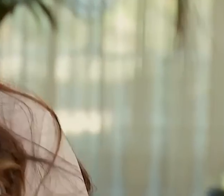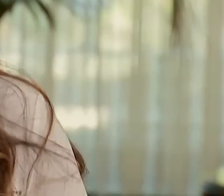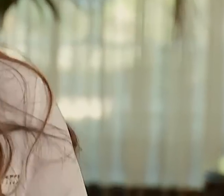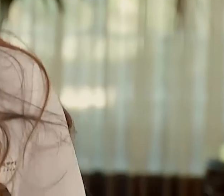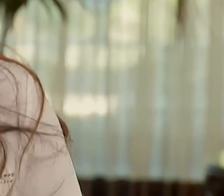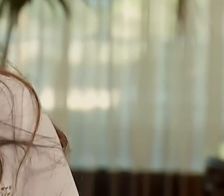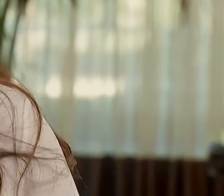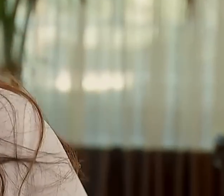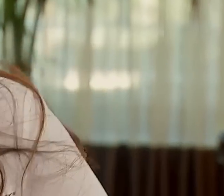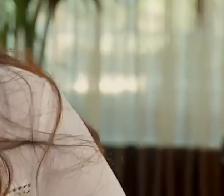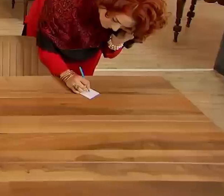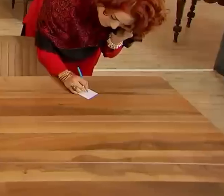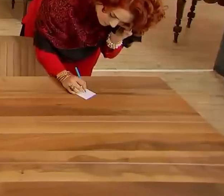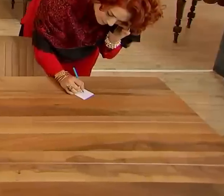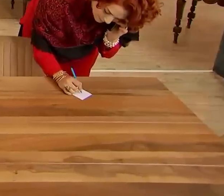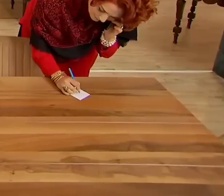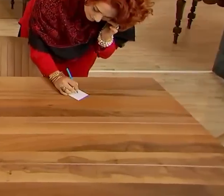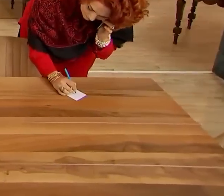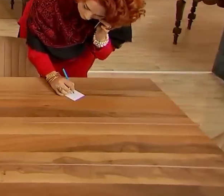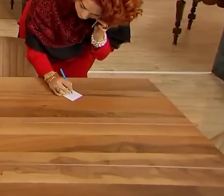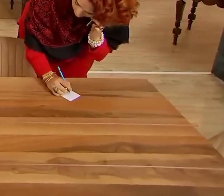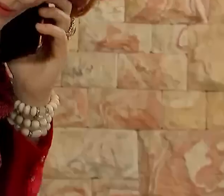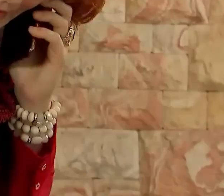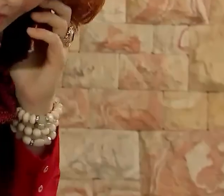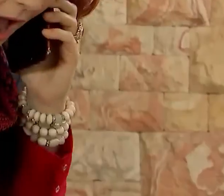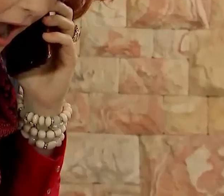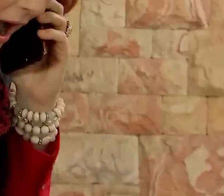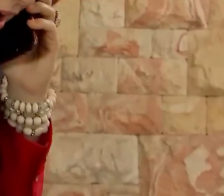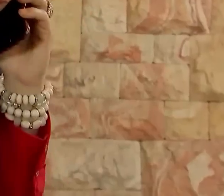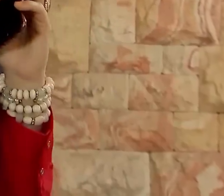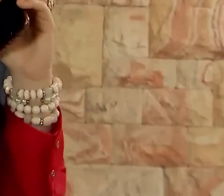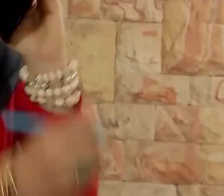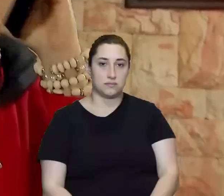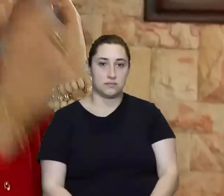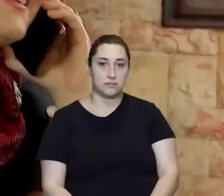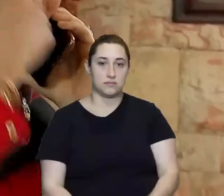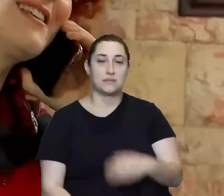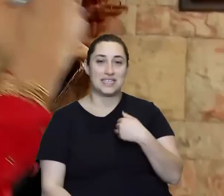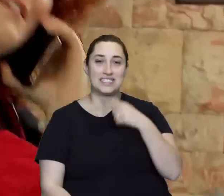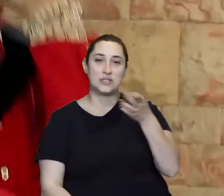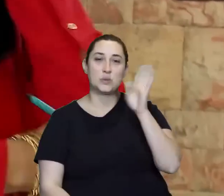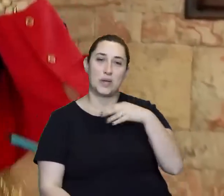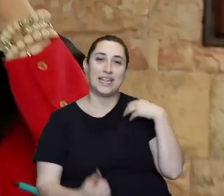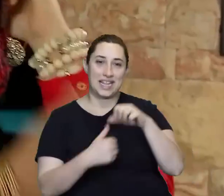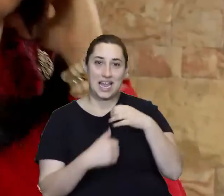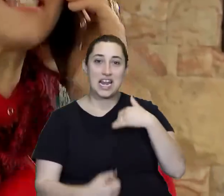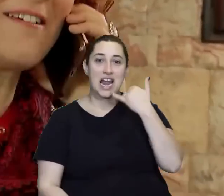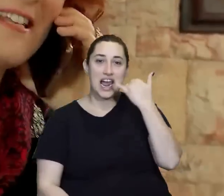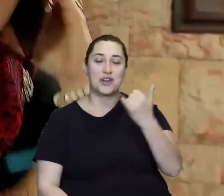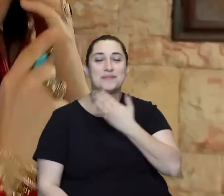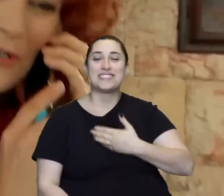Anladım. Ses yapmadan usulca yaklaşıyorlar. Cevriye fark edip avucunda buruşturuverdi kağıdı. Ben sizi sonra tekrar